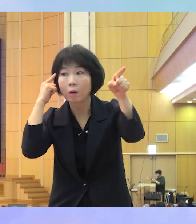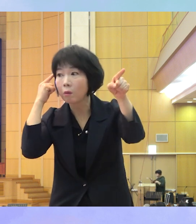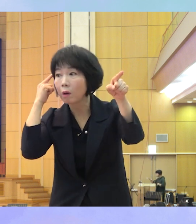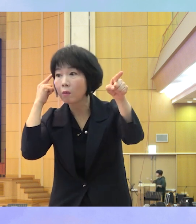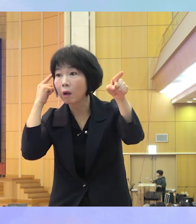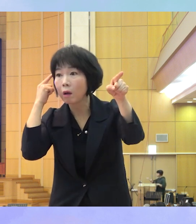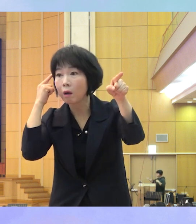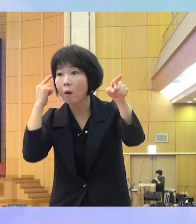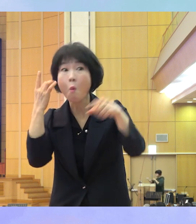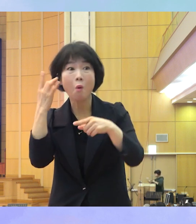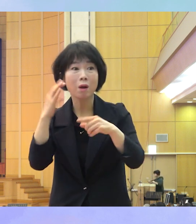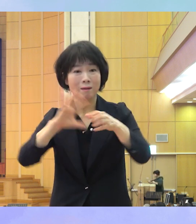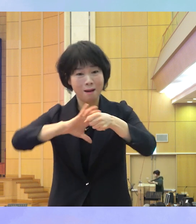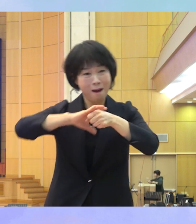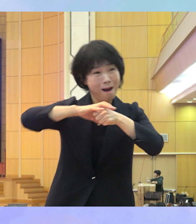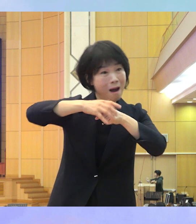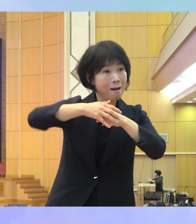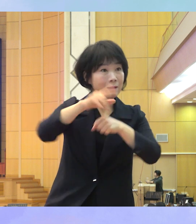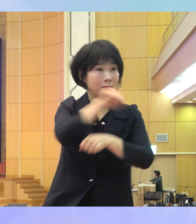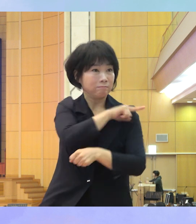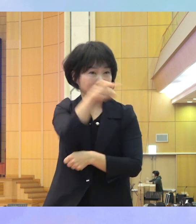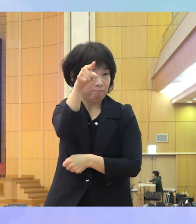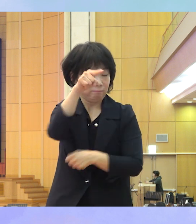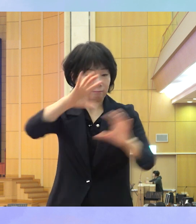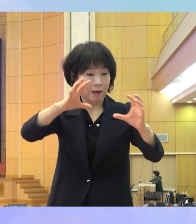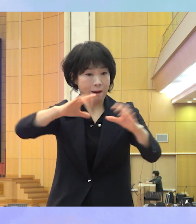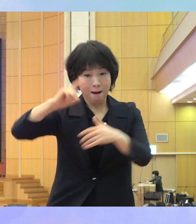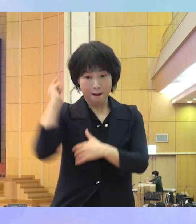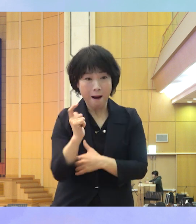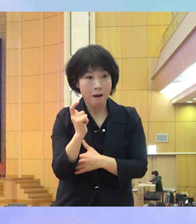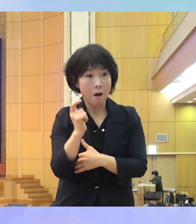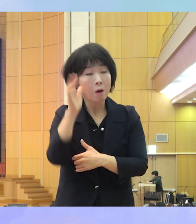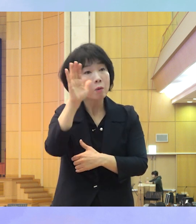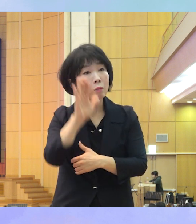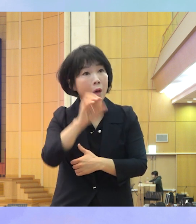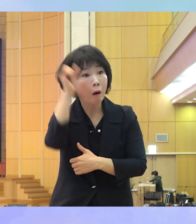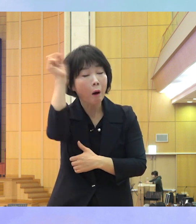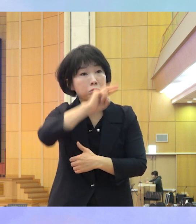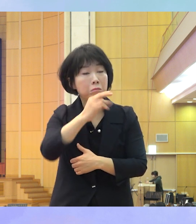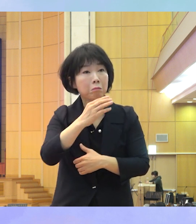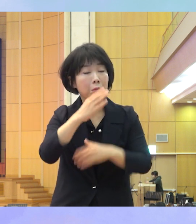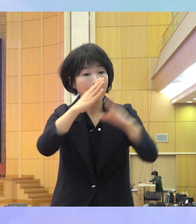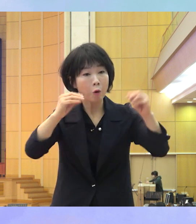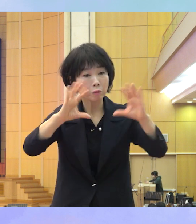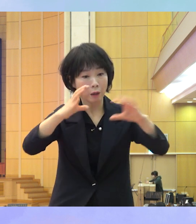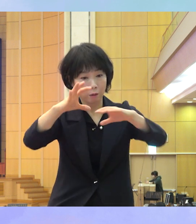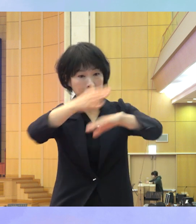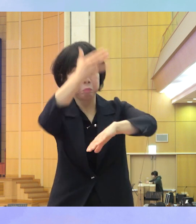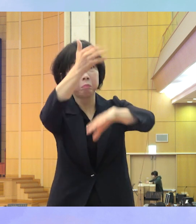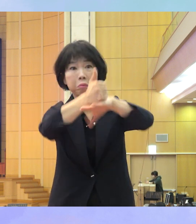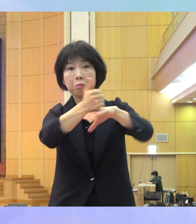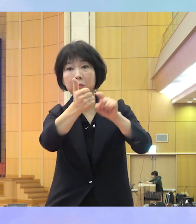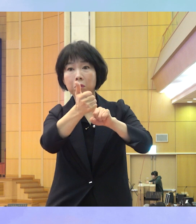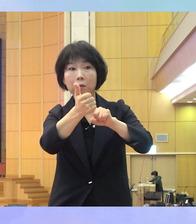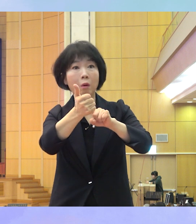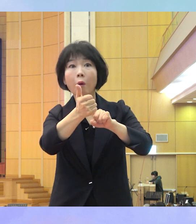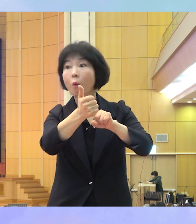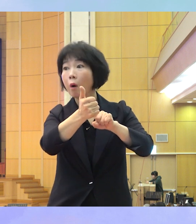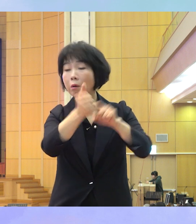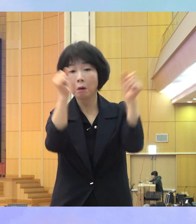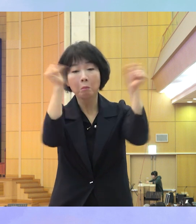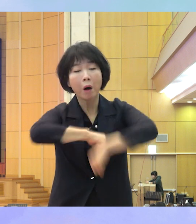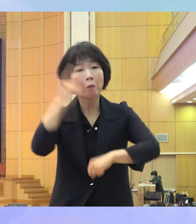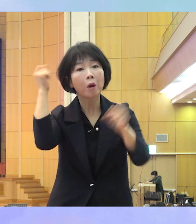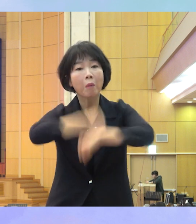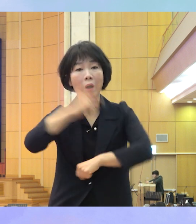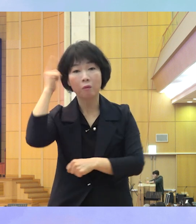그렇게 견고하고 그렇게 위대한 바로 애굽 나라 왕이 왜 망했을까요? 방금